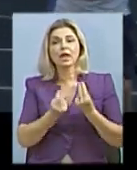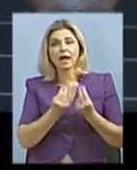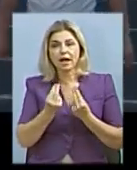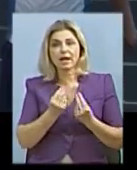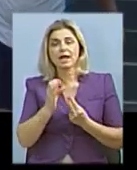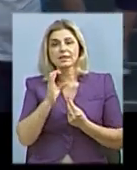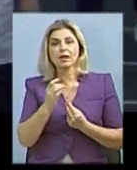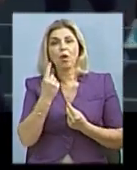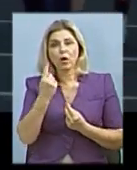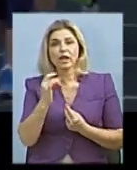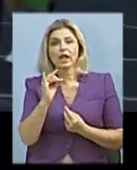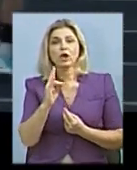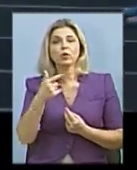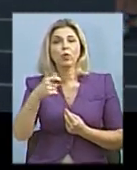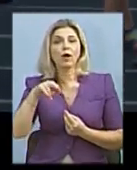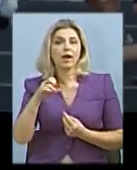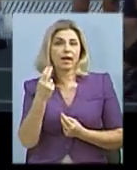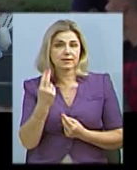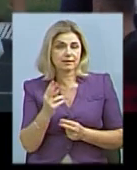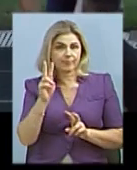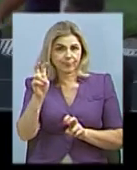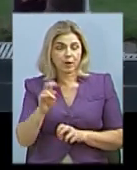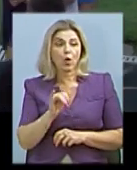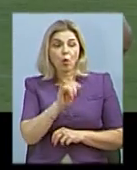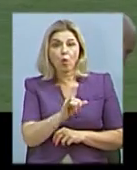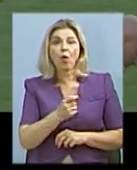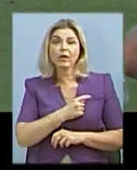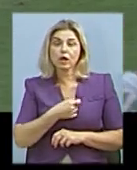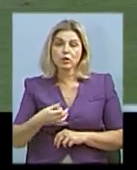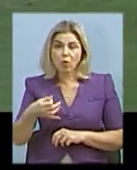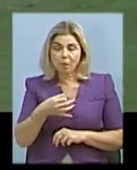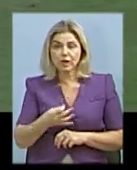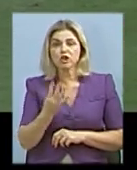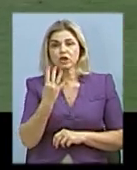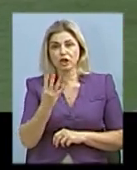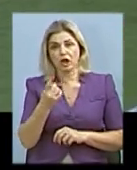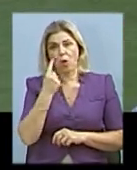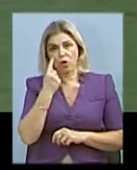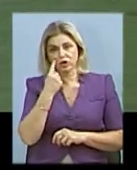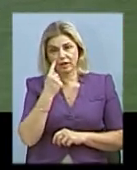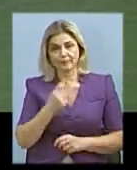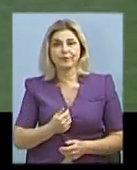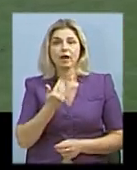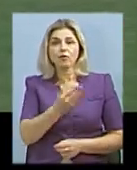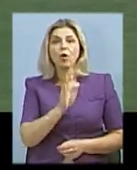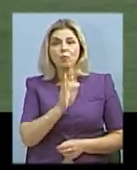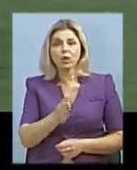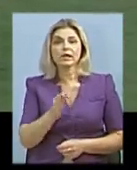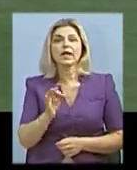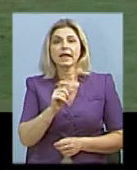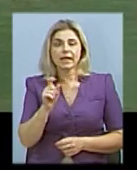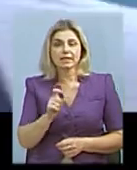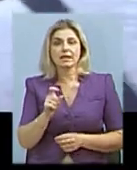з аутсайдерів – Інгульця. У Балкан 4 очки, вони 8. Команда Андрія Пархоменка прийматиме рух з